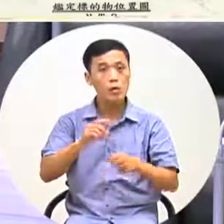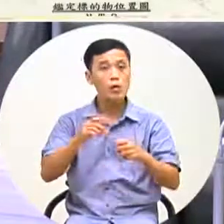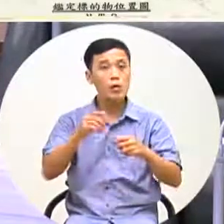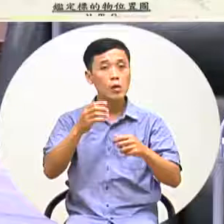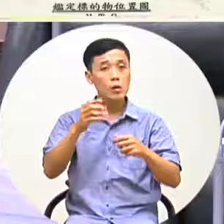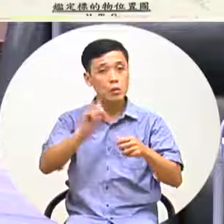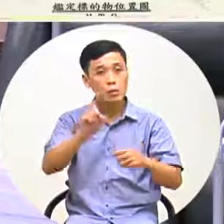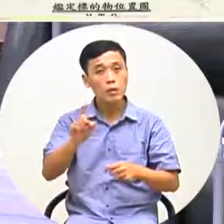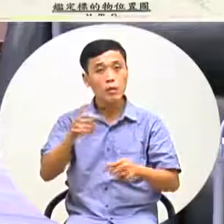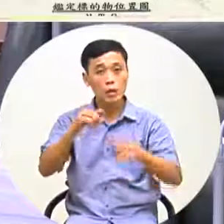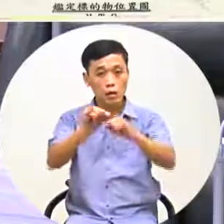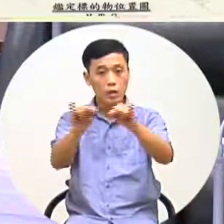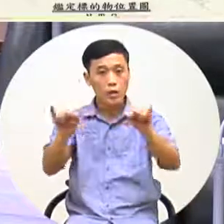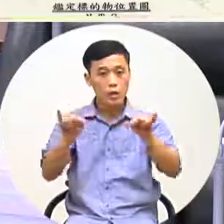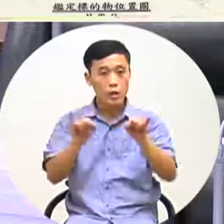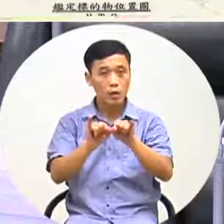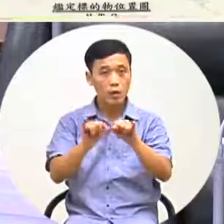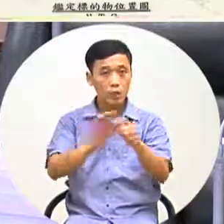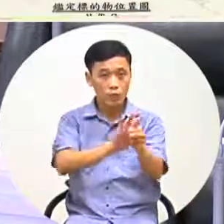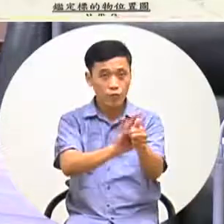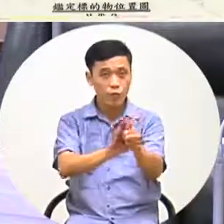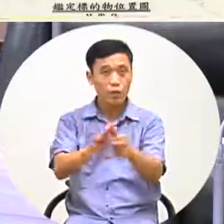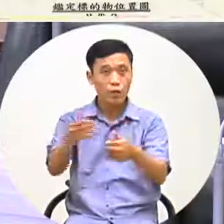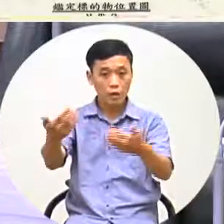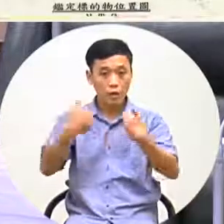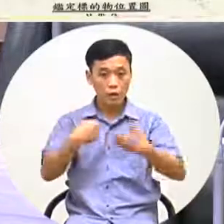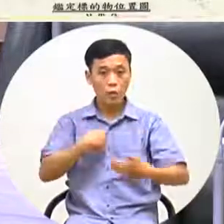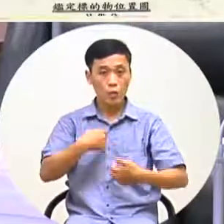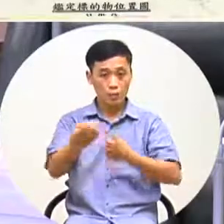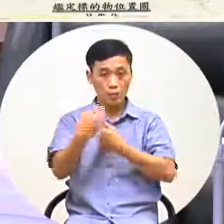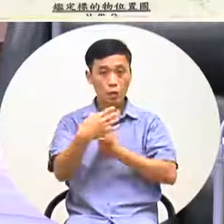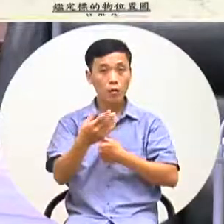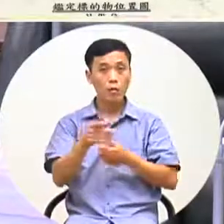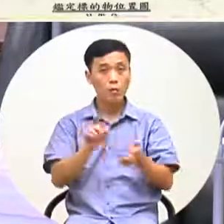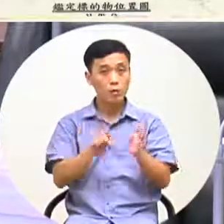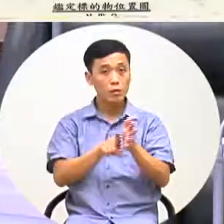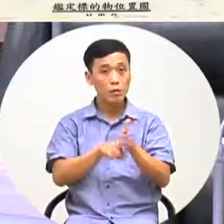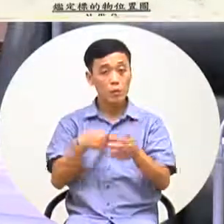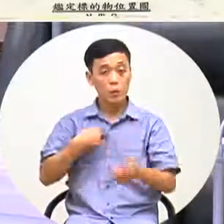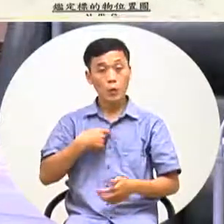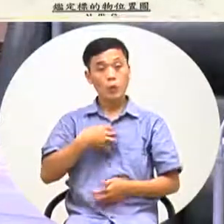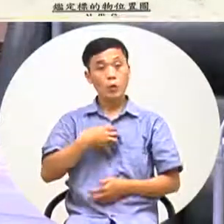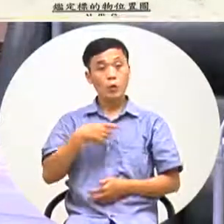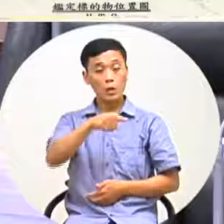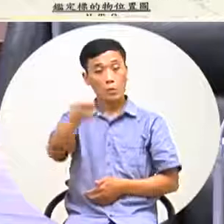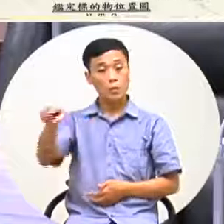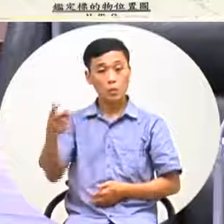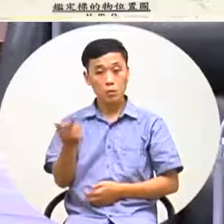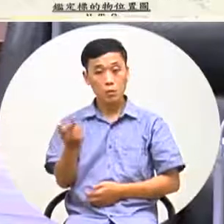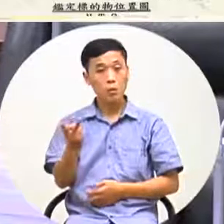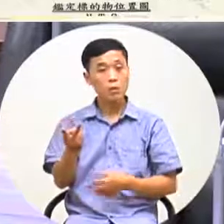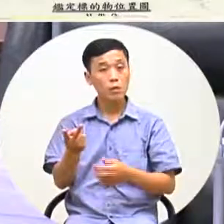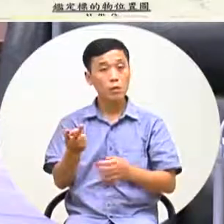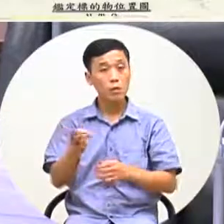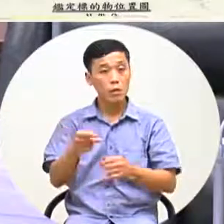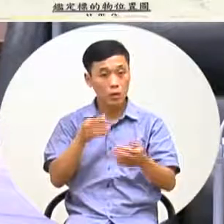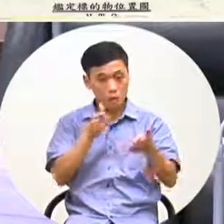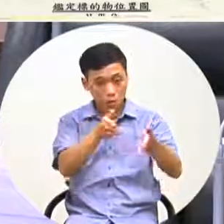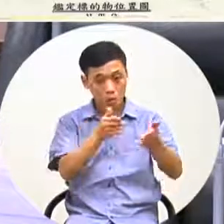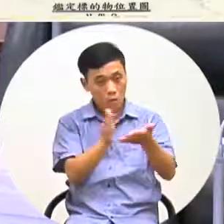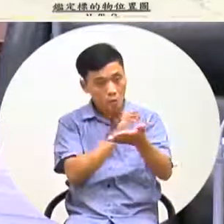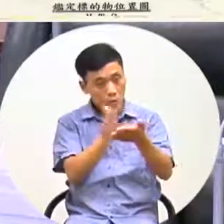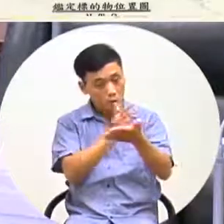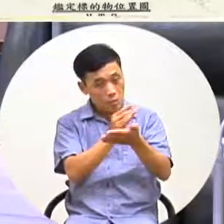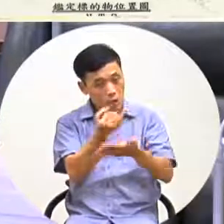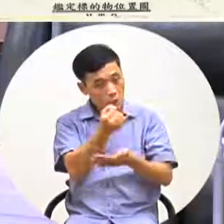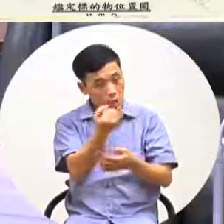们让我服务处陈情的时候，我也很讶异，他们竟然也可以有办法判读数字代表意给我听，因为他们也去